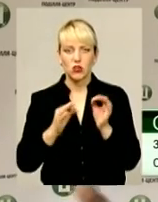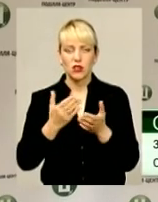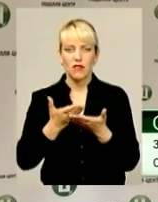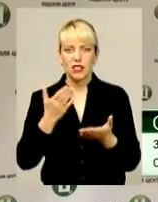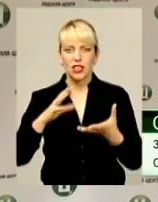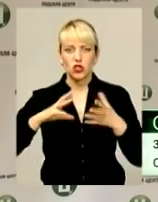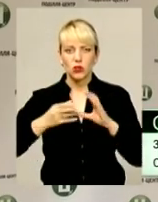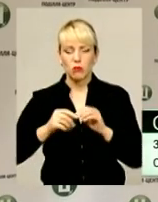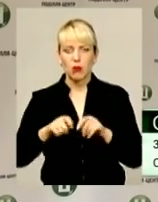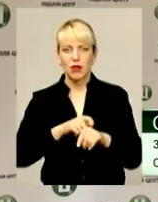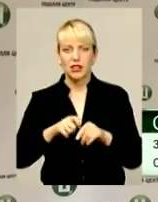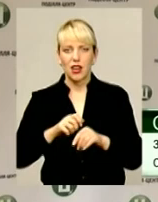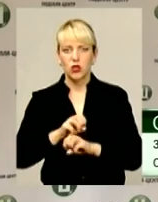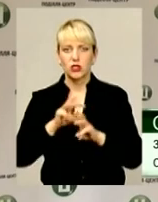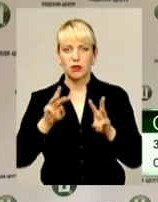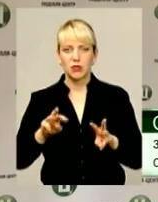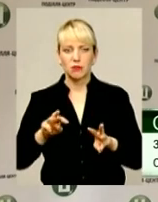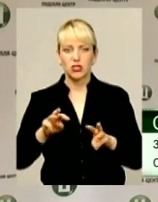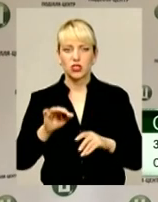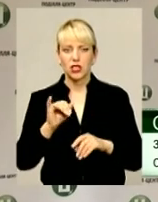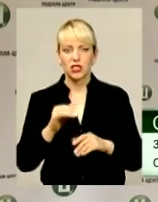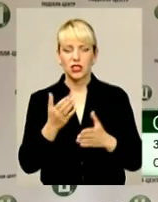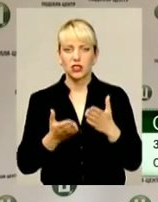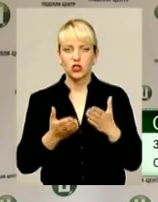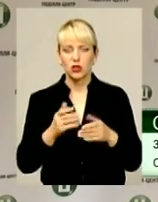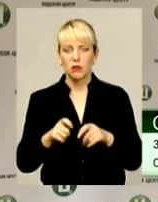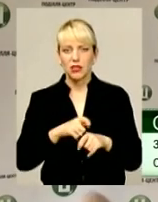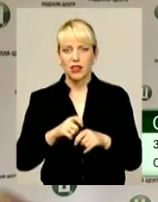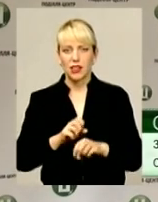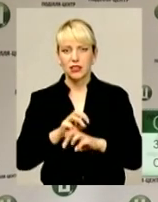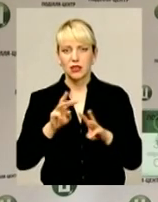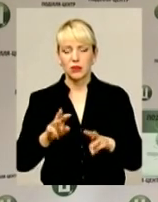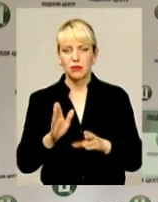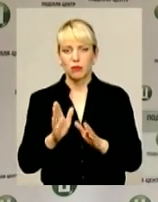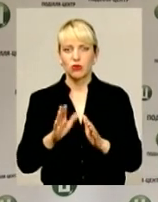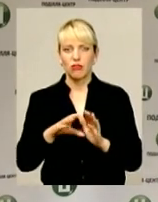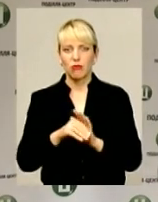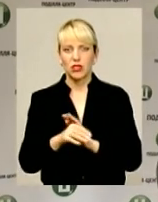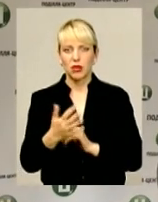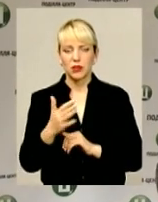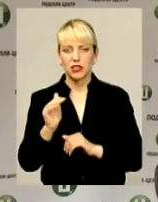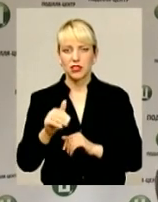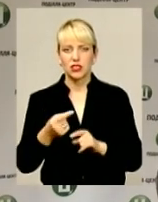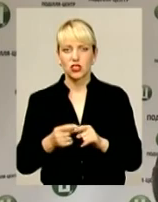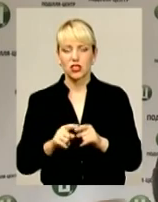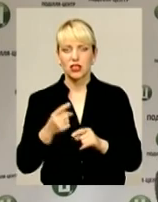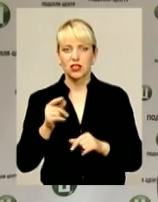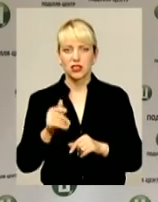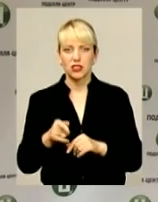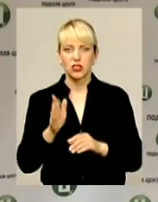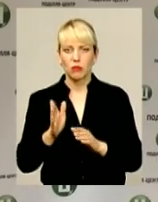суми матеріального забезпечення. Ну, скажімо, якщо матеріальне забезпечення буде в межах 5 тисяч, то це біля тисячі буде